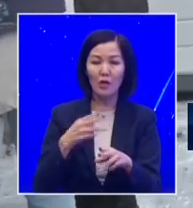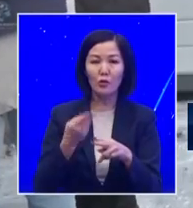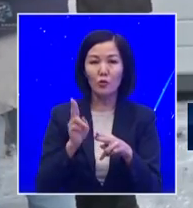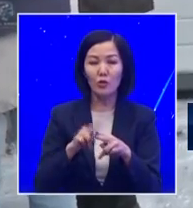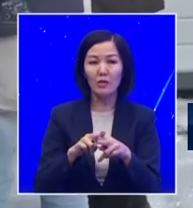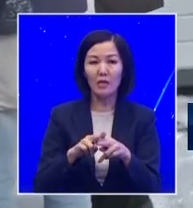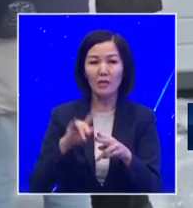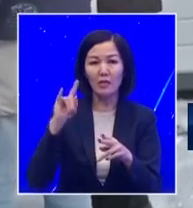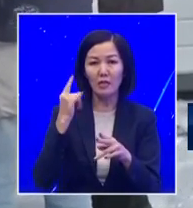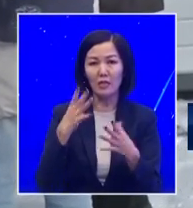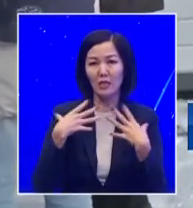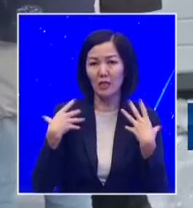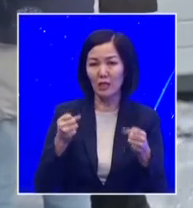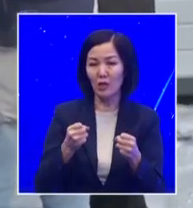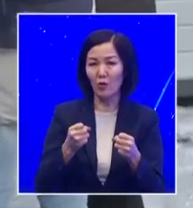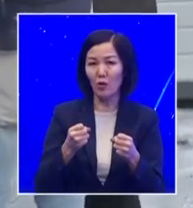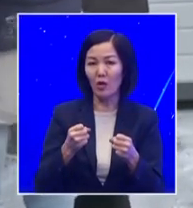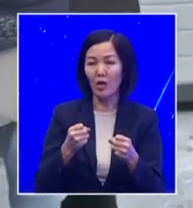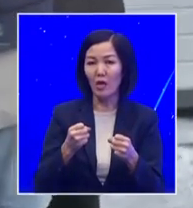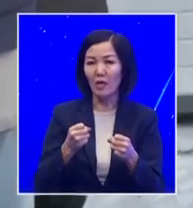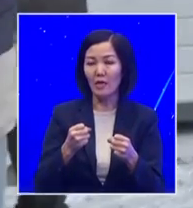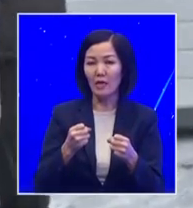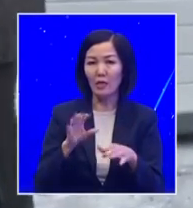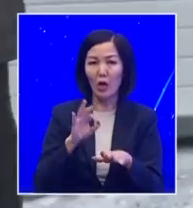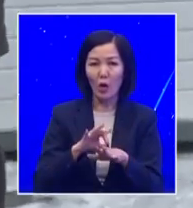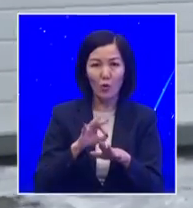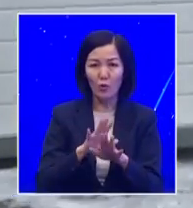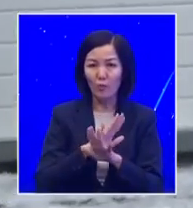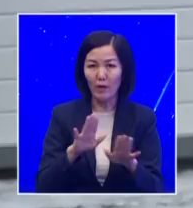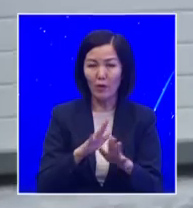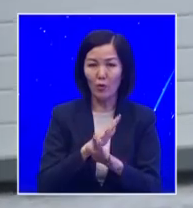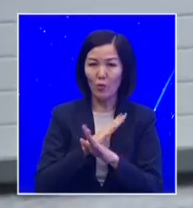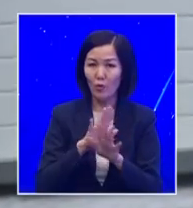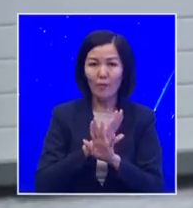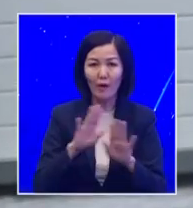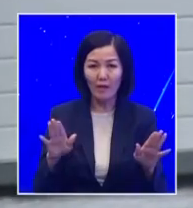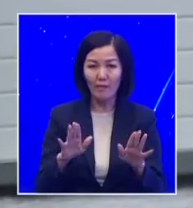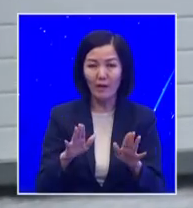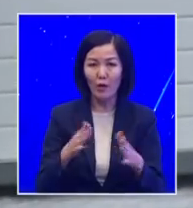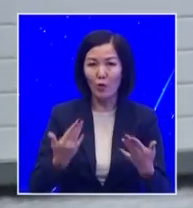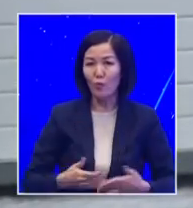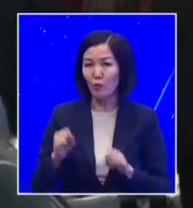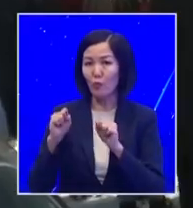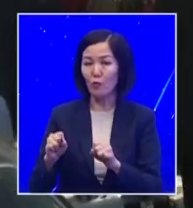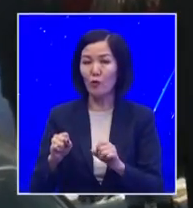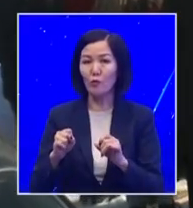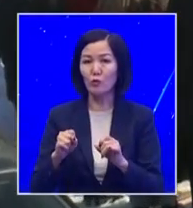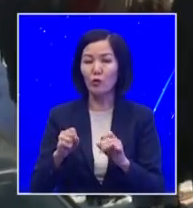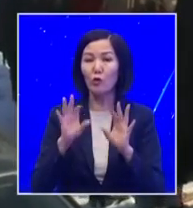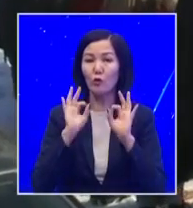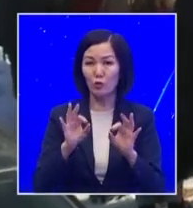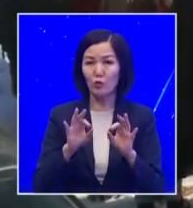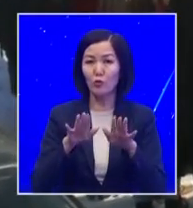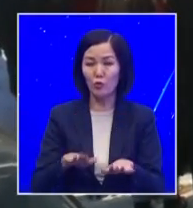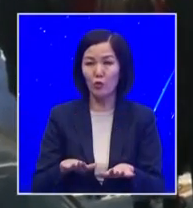Сондықтан баланың денсаулығы үшін шақалақ далада қалмай, арғары өмір сүру үшін қолайлы бесікте ойлаймыз. Үміт бесігі тәулік